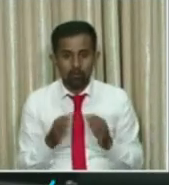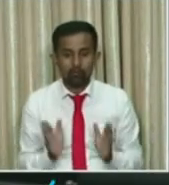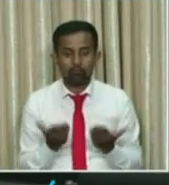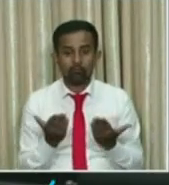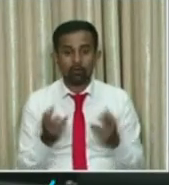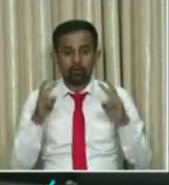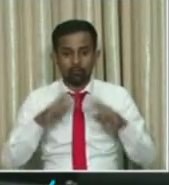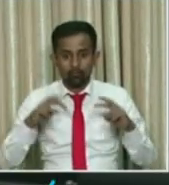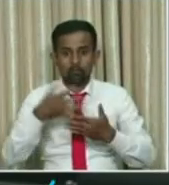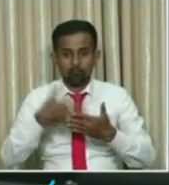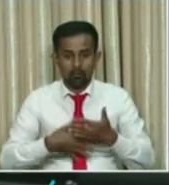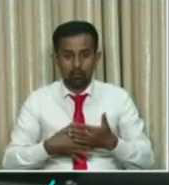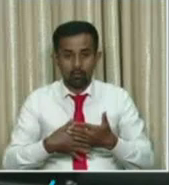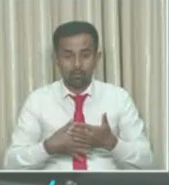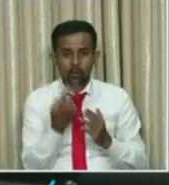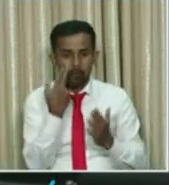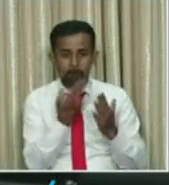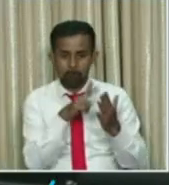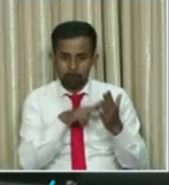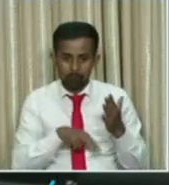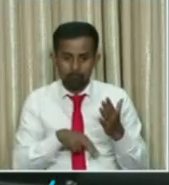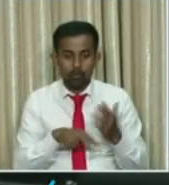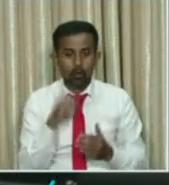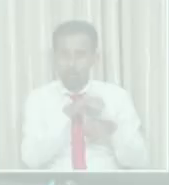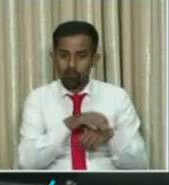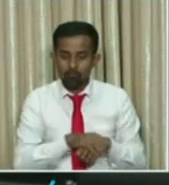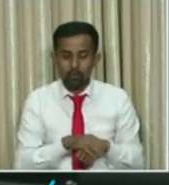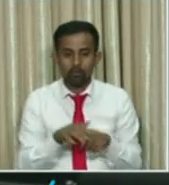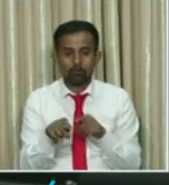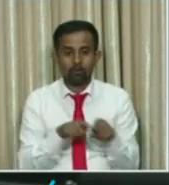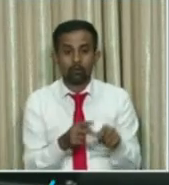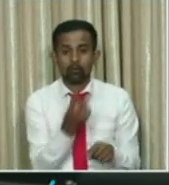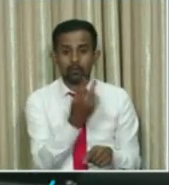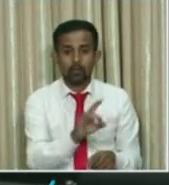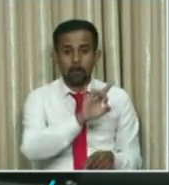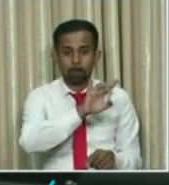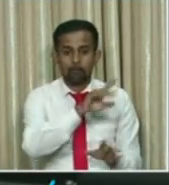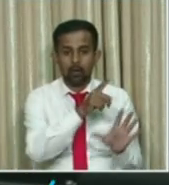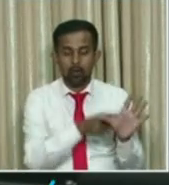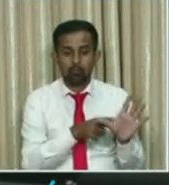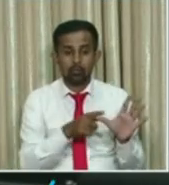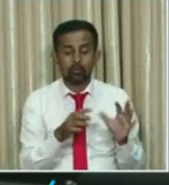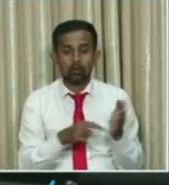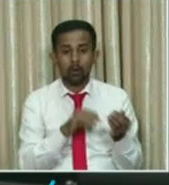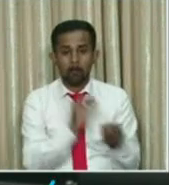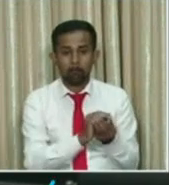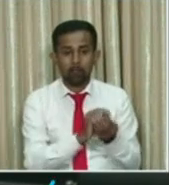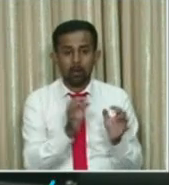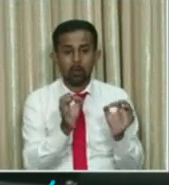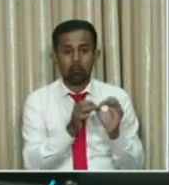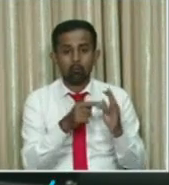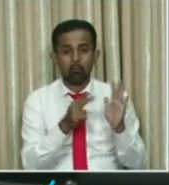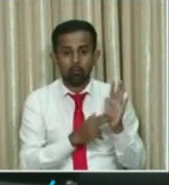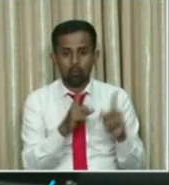පෝහාරික විගණන වාර්තා වල නිරීක්ෂණ සහ සොයා ගැනීම අනුව 2015 වර්ෂයේදී භාණ්ඩාගාර බැඳුම් කර ගනුදෙනු